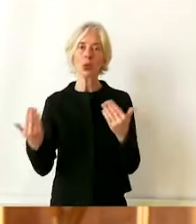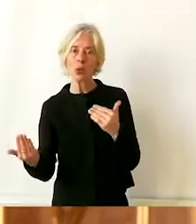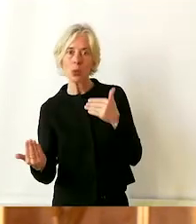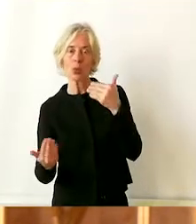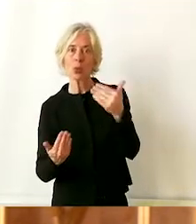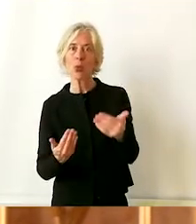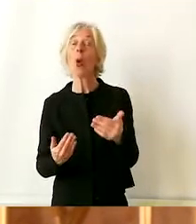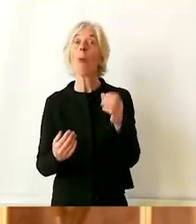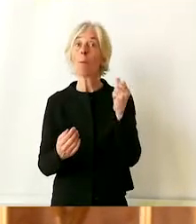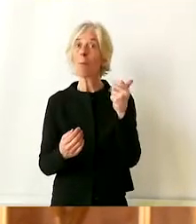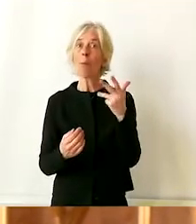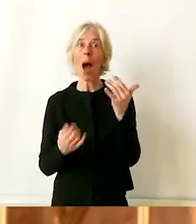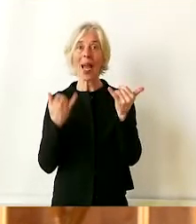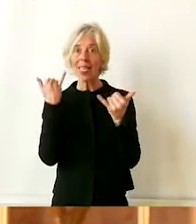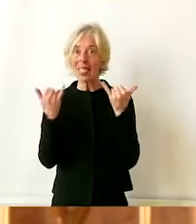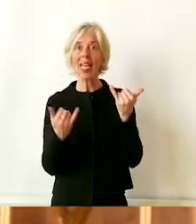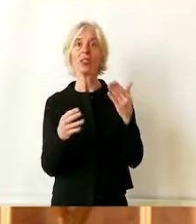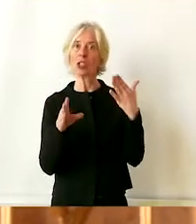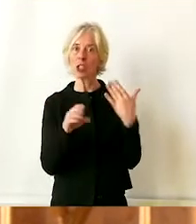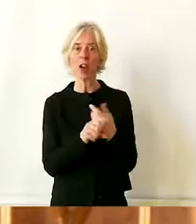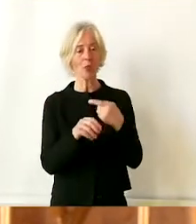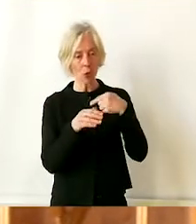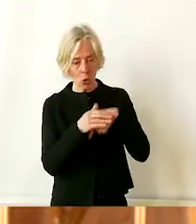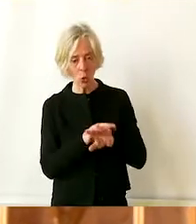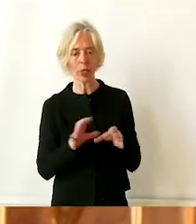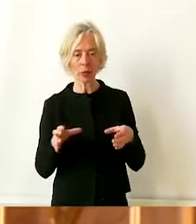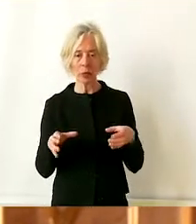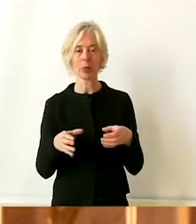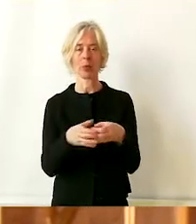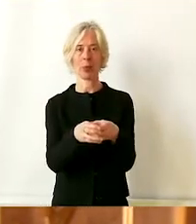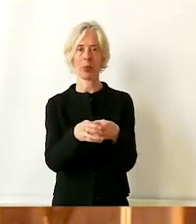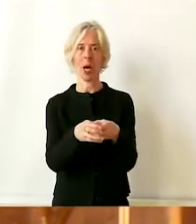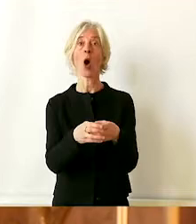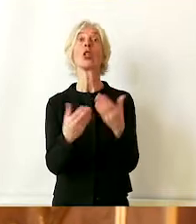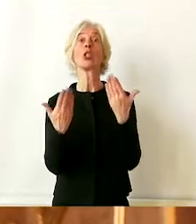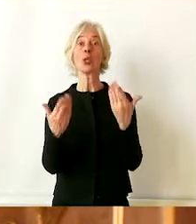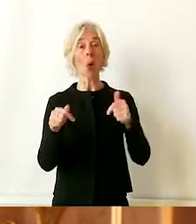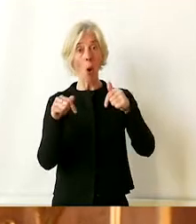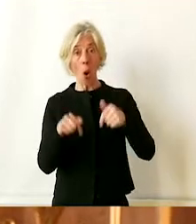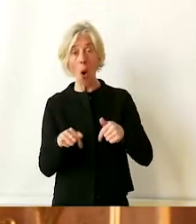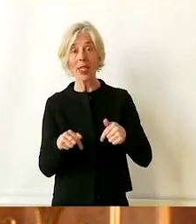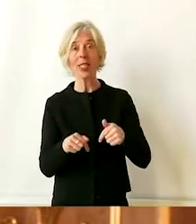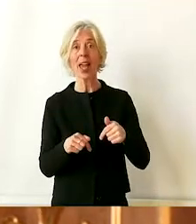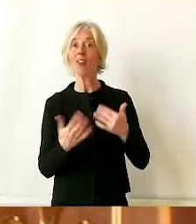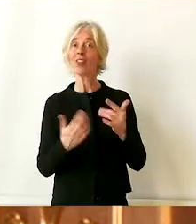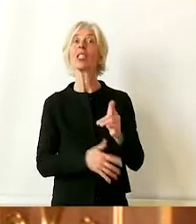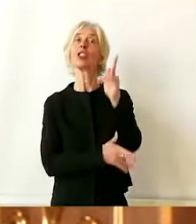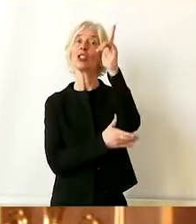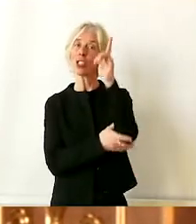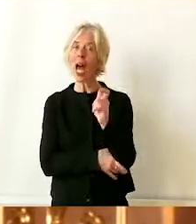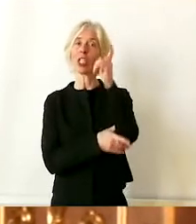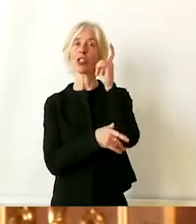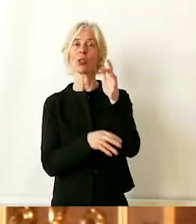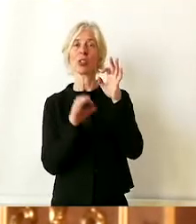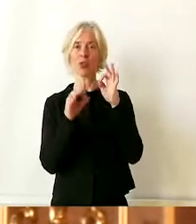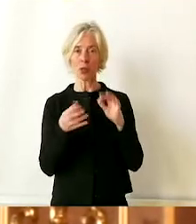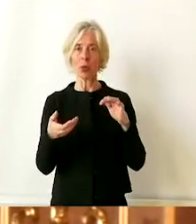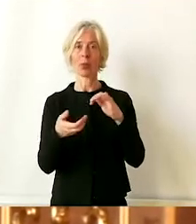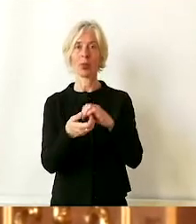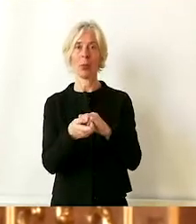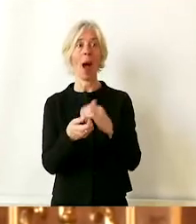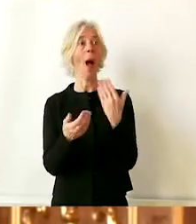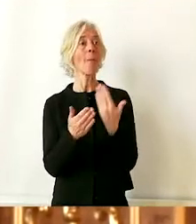zumindest nicht gekommen. So ist auch unser heutiger Impulsvortrag zu verstehen. Zumindest für mich war bei